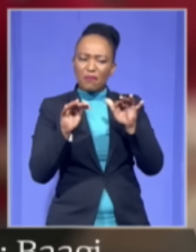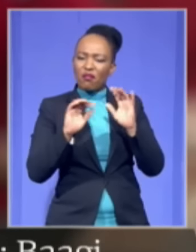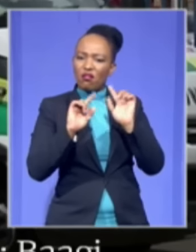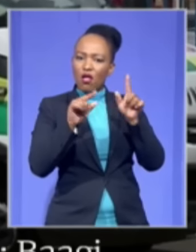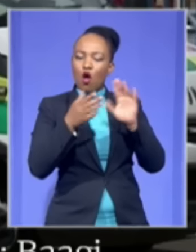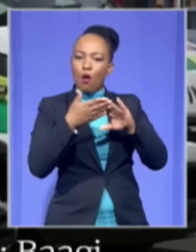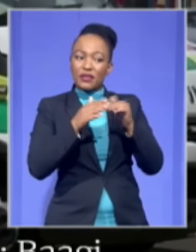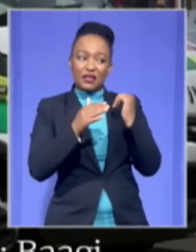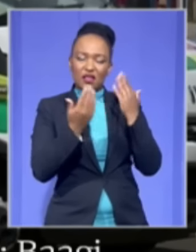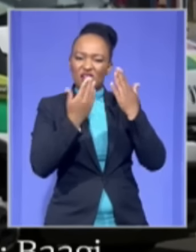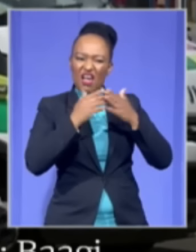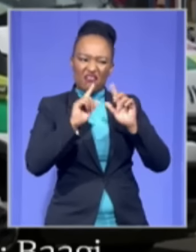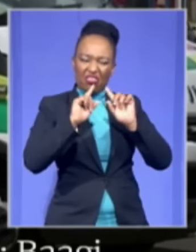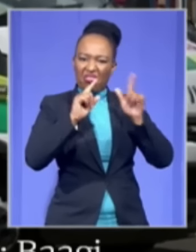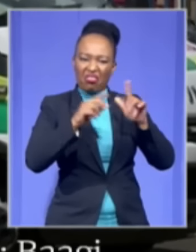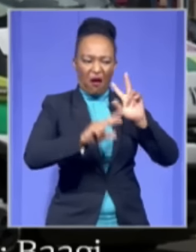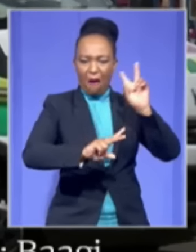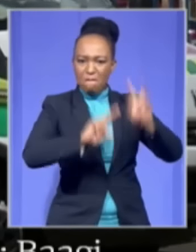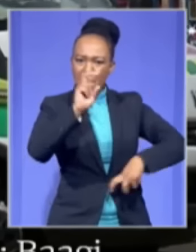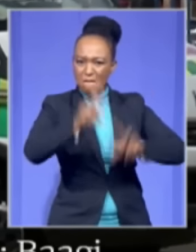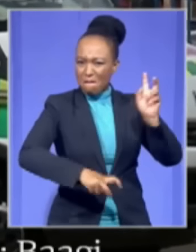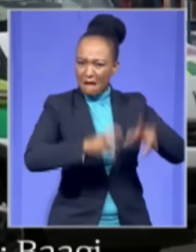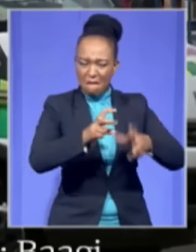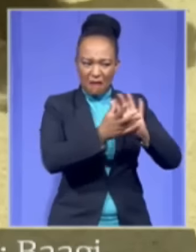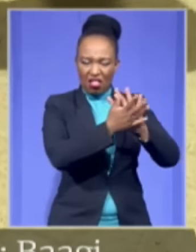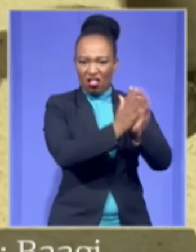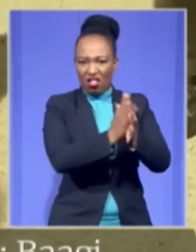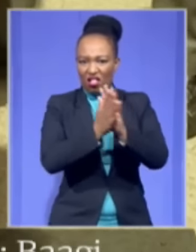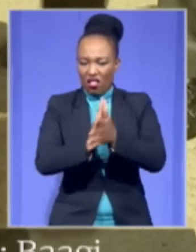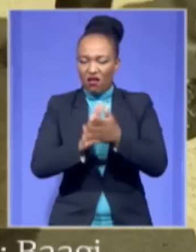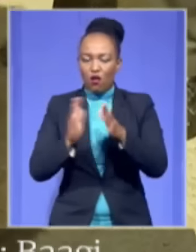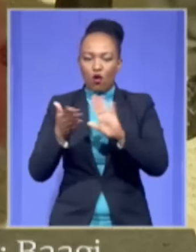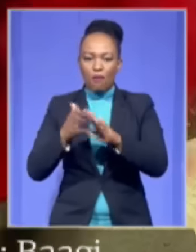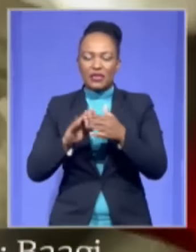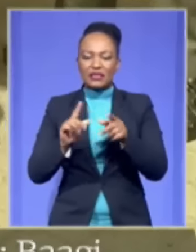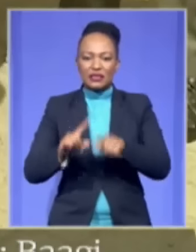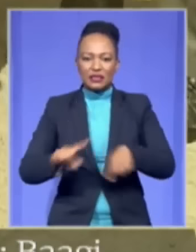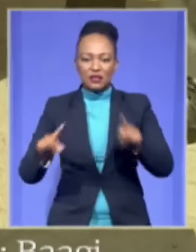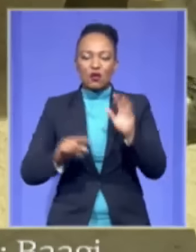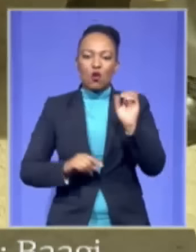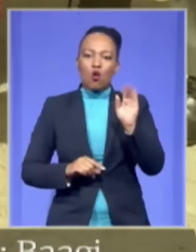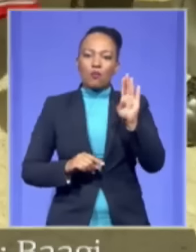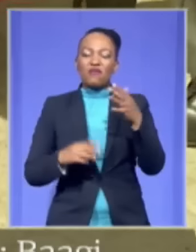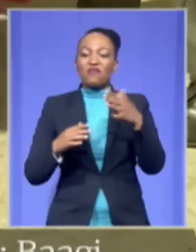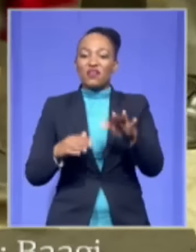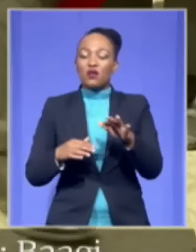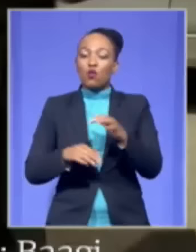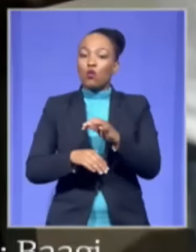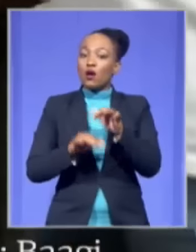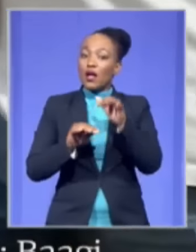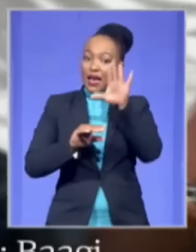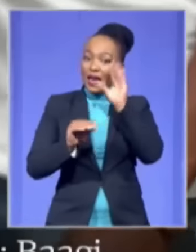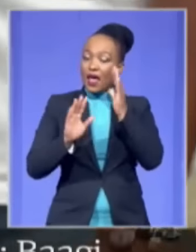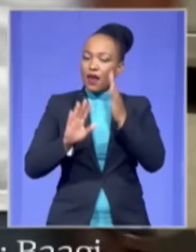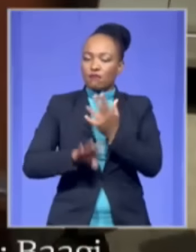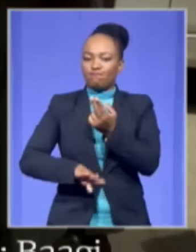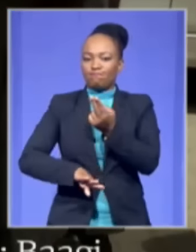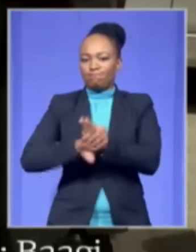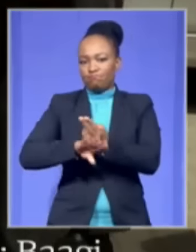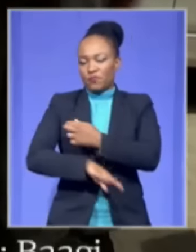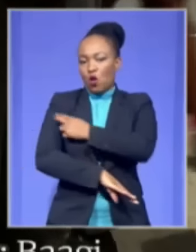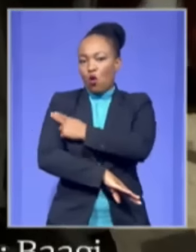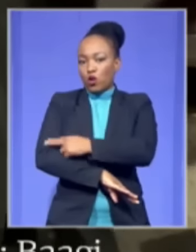maabane bosigo. Se ke fa barutwana bangwe go tswa kwa dikolong tsa Bloemfontein ba sena go amogelwa ko bookelong jwa Pilonomi ka ntlha ya fa